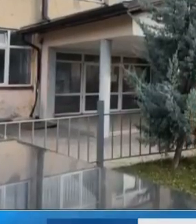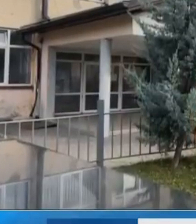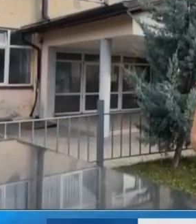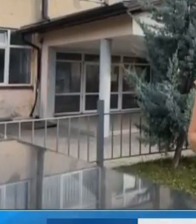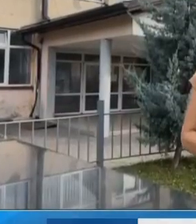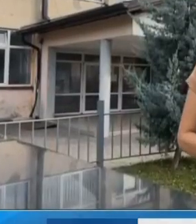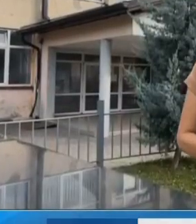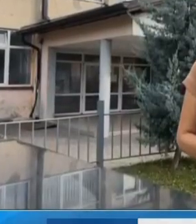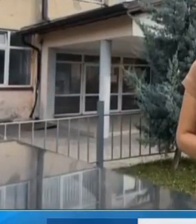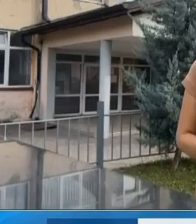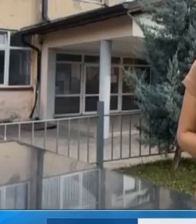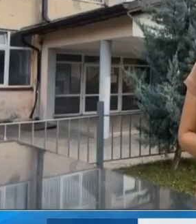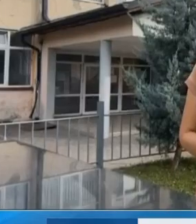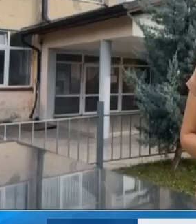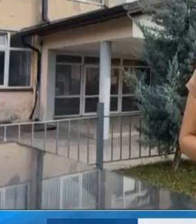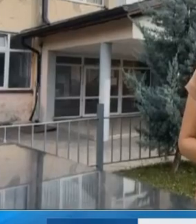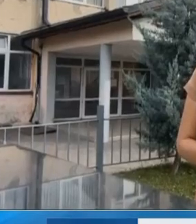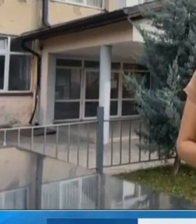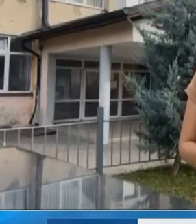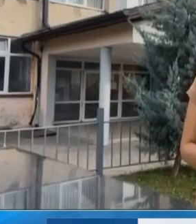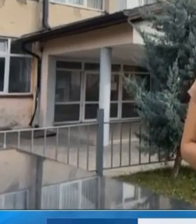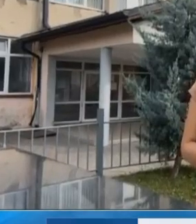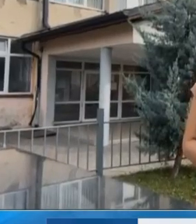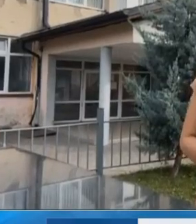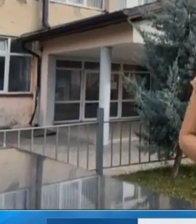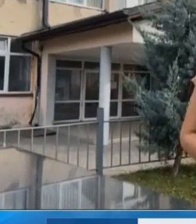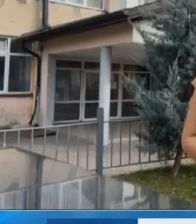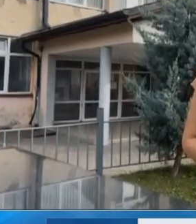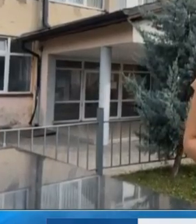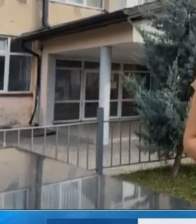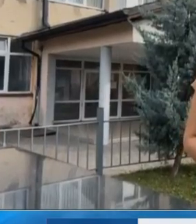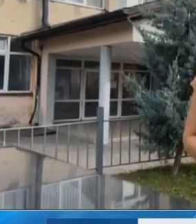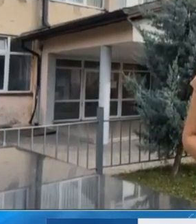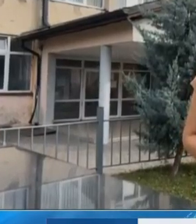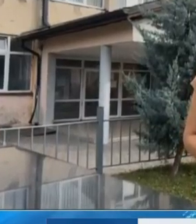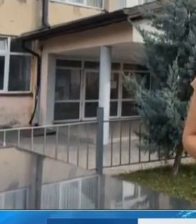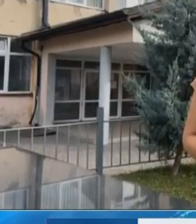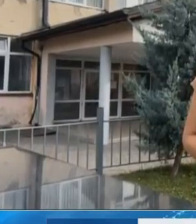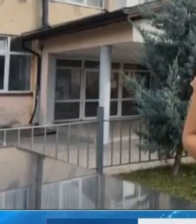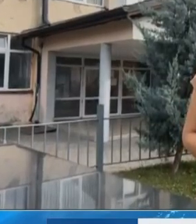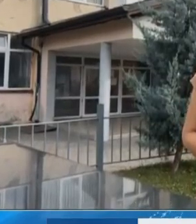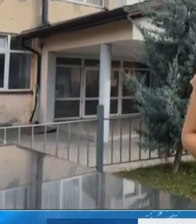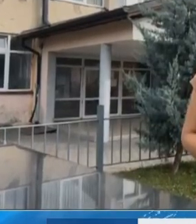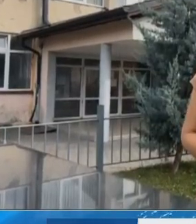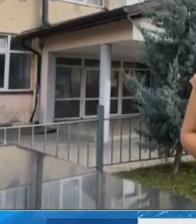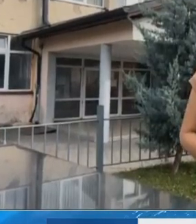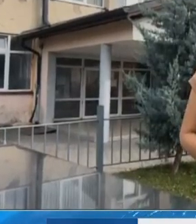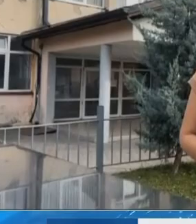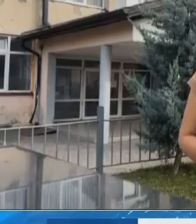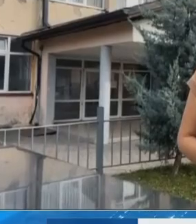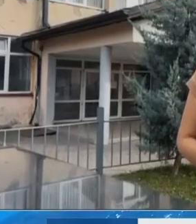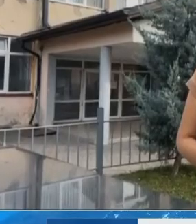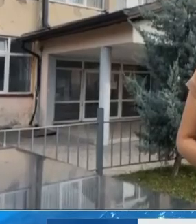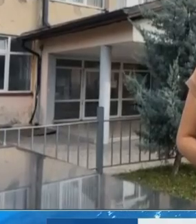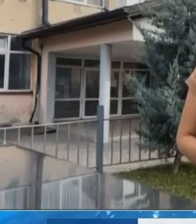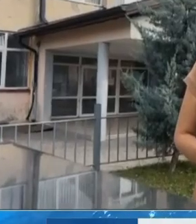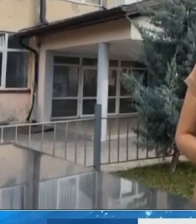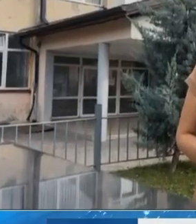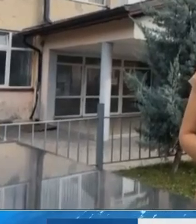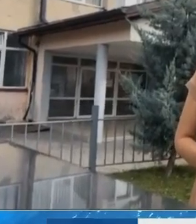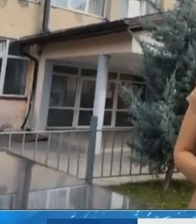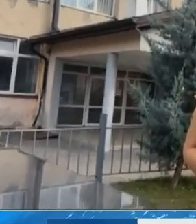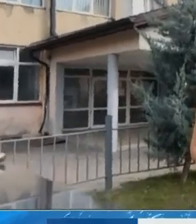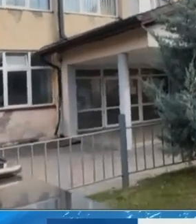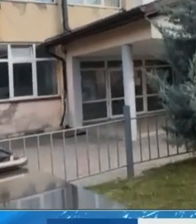cila po merr pjesë në këtë vizitë dhe na i sjell hollësitë të vizitës së ditës së fundit të kësaj vizite dhe normalisht do të na